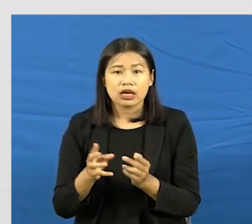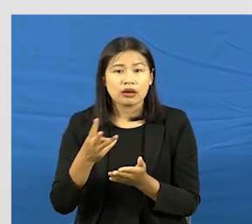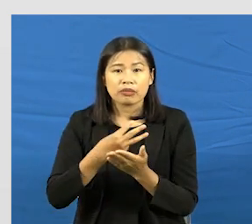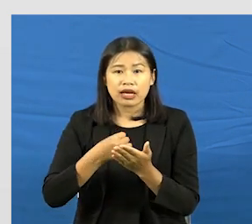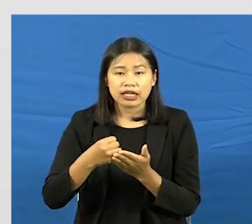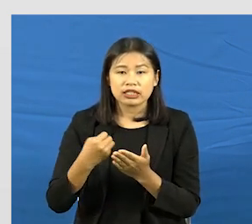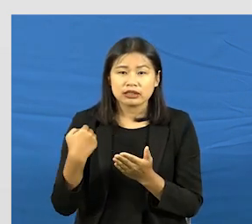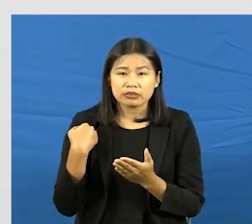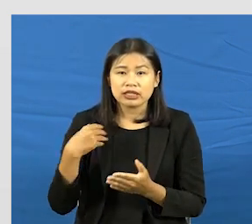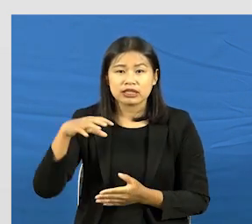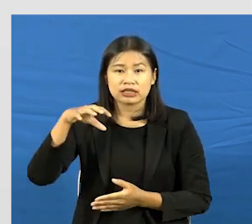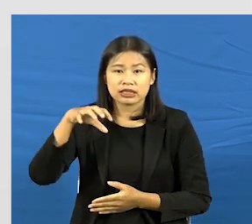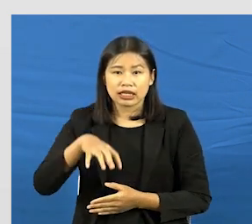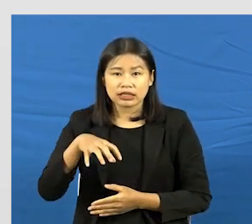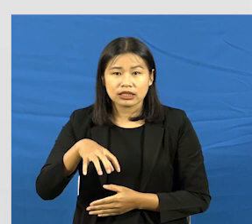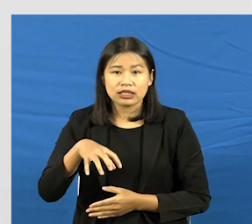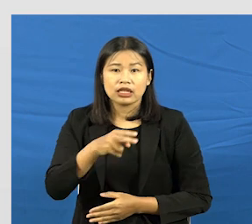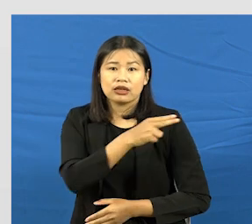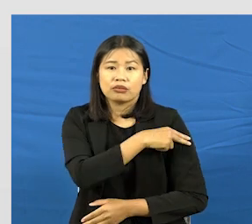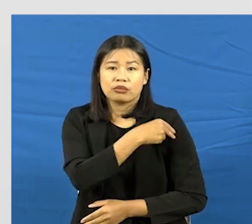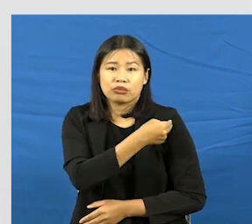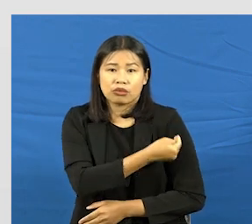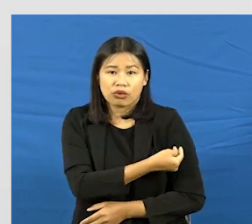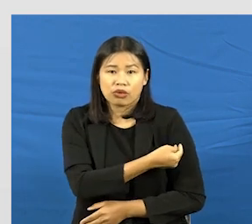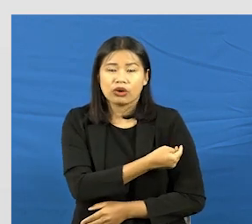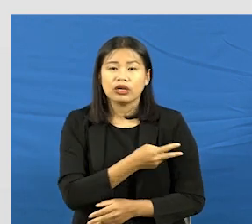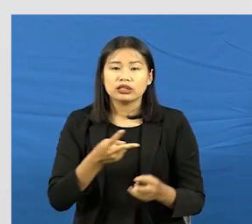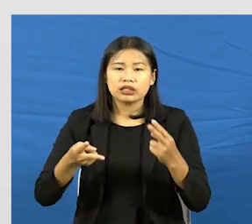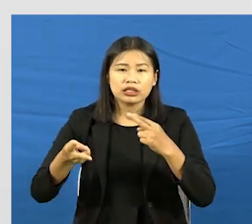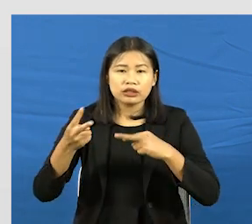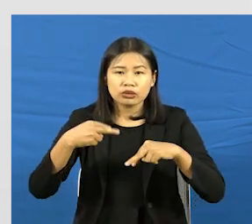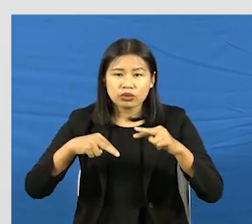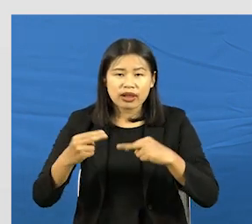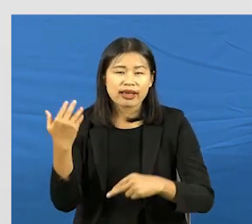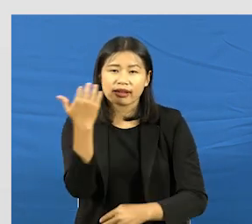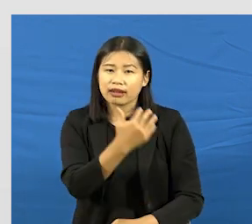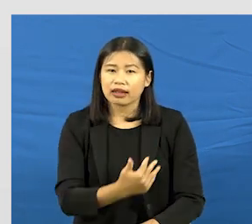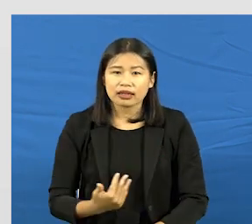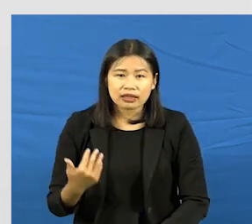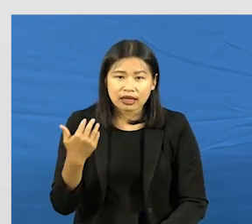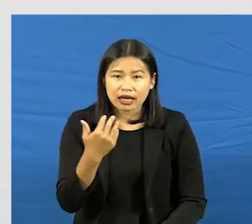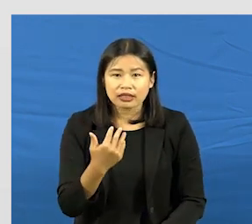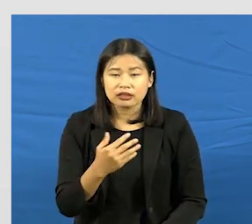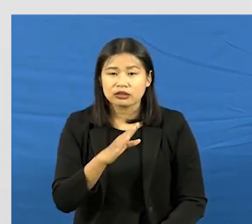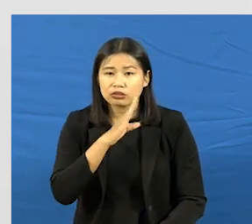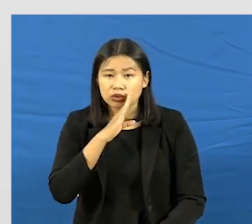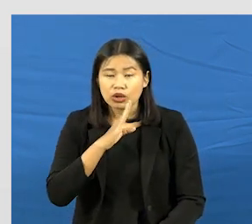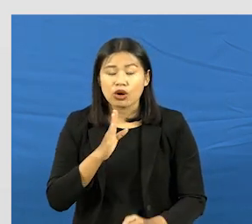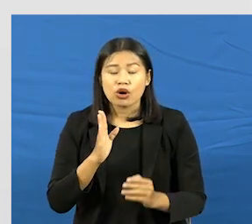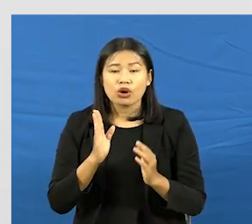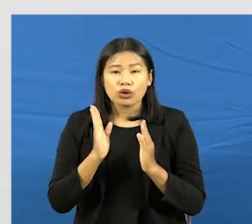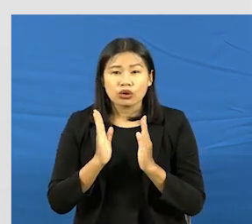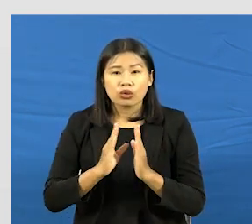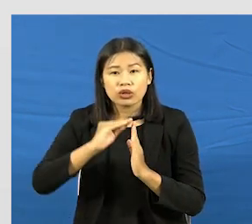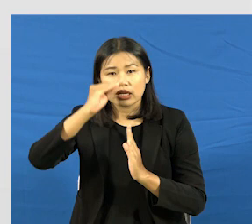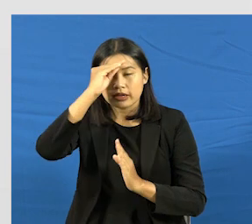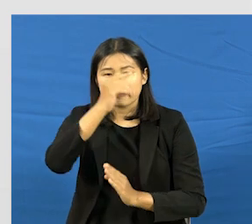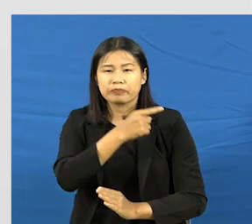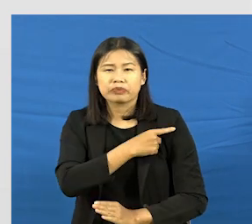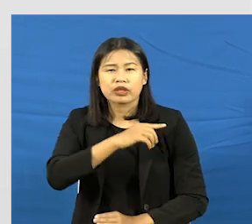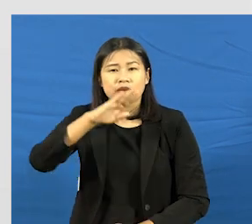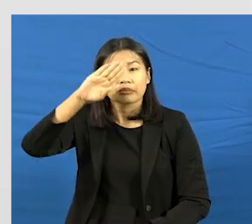แลเรื่องของสุขภาพการตรวจรักษาสุขภาพเวลานักศึกษาเจ็บไข้ได้ป่วยเนี่ยสามารถที่จะใช้บริการของ